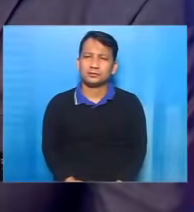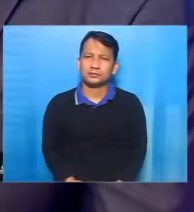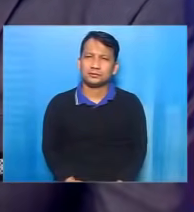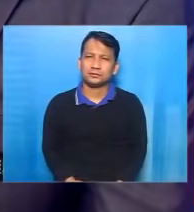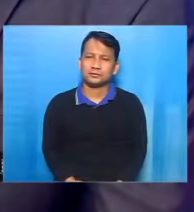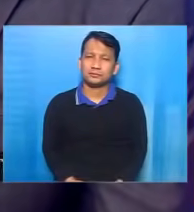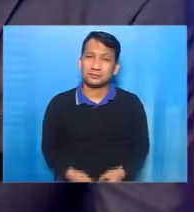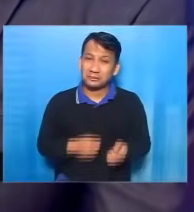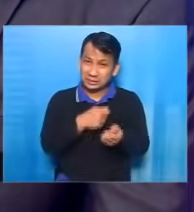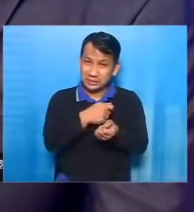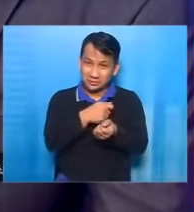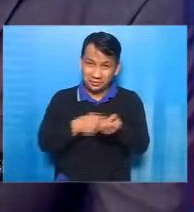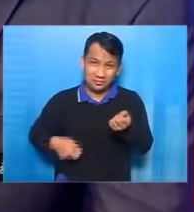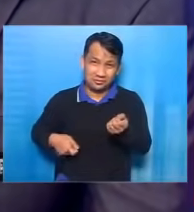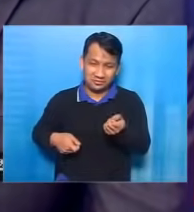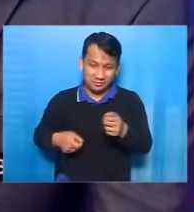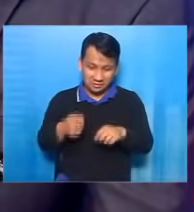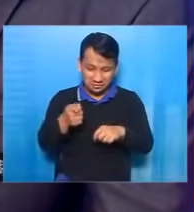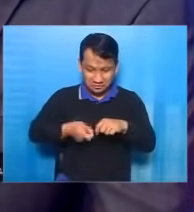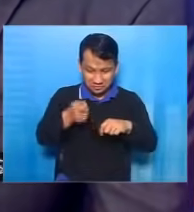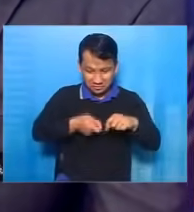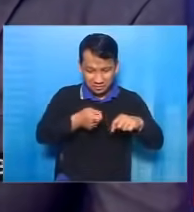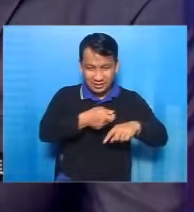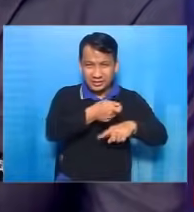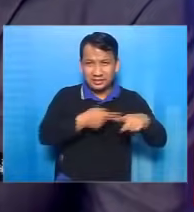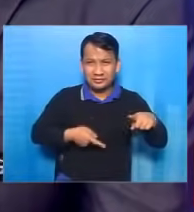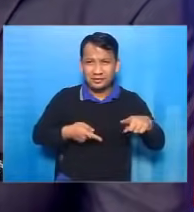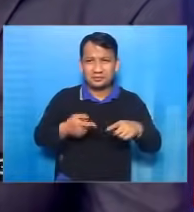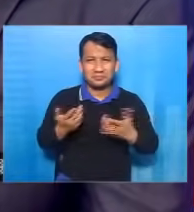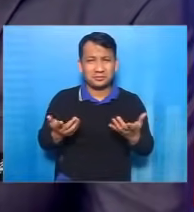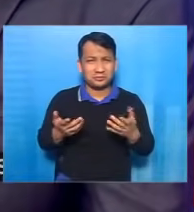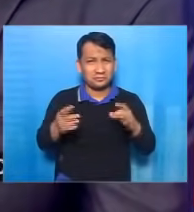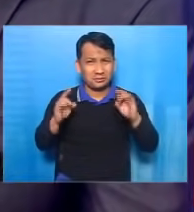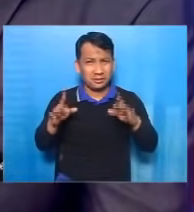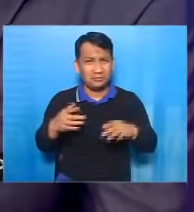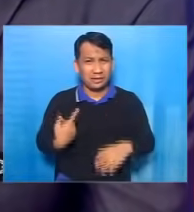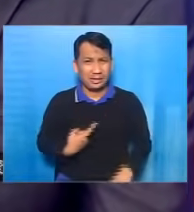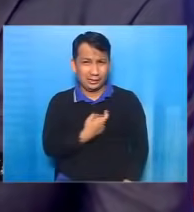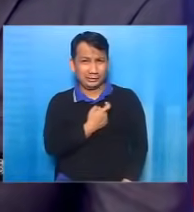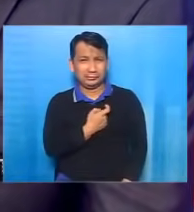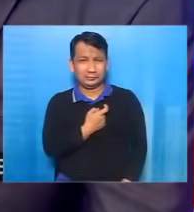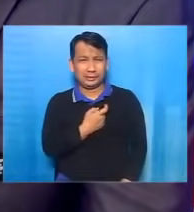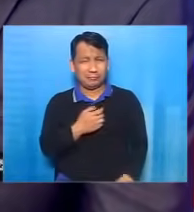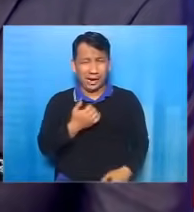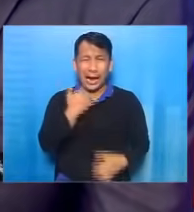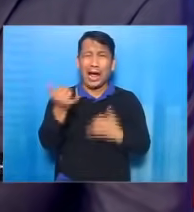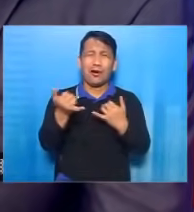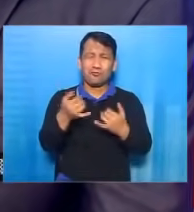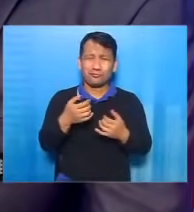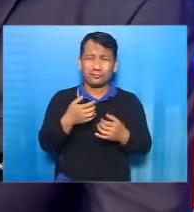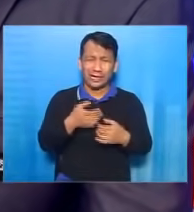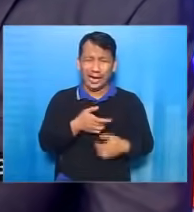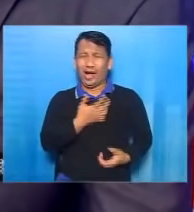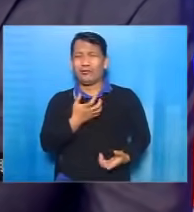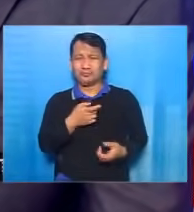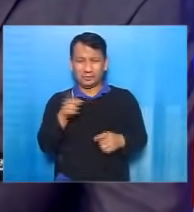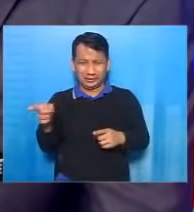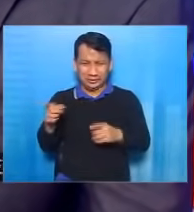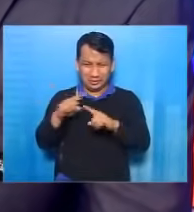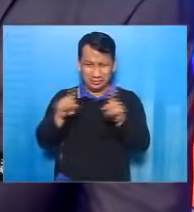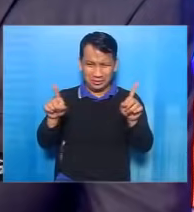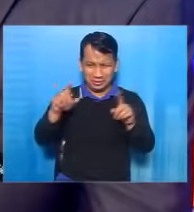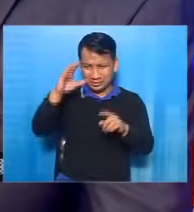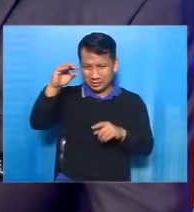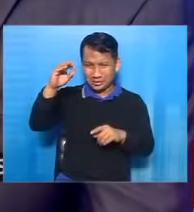Kapag nahiwa tayo ng kutsilyo habang nagluluto sa kusina, hindi ba't mapapaaray na tayo sa sakit? Pero bakit kaya ang isang lalaki mula